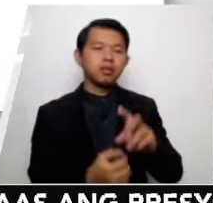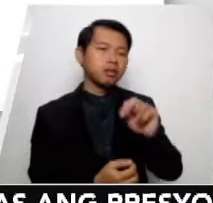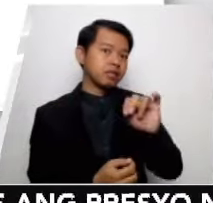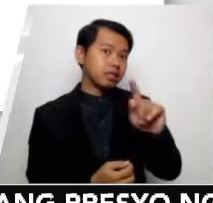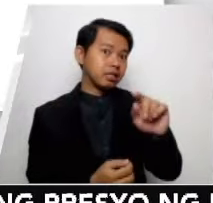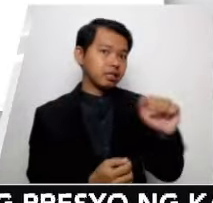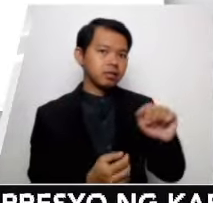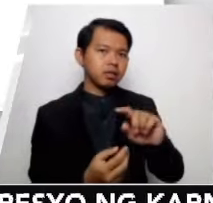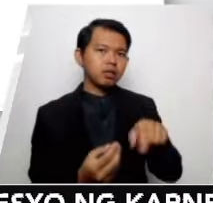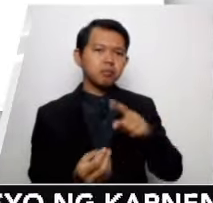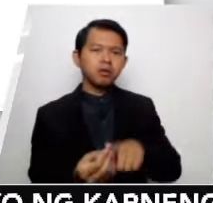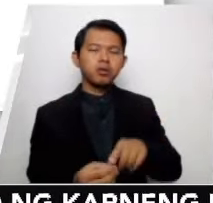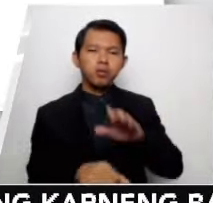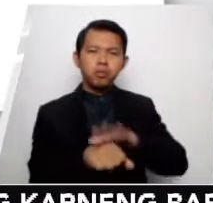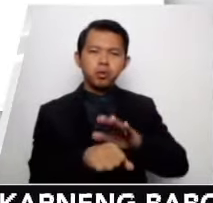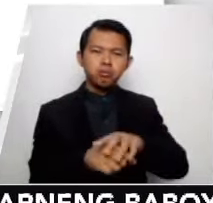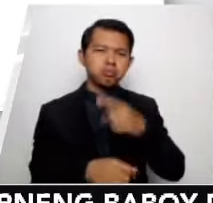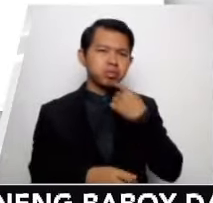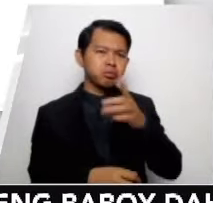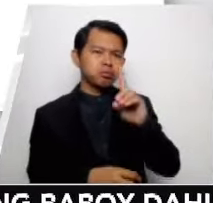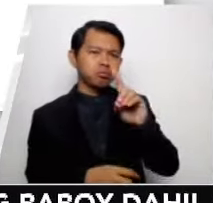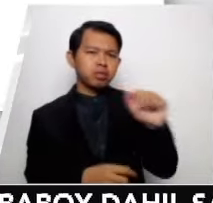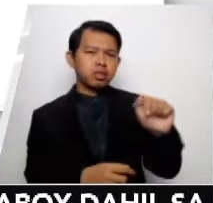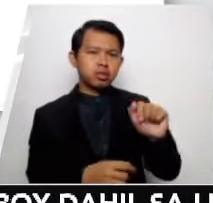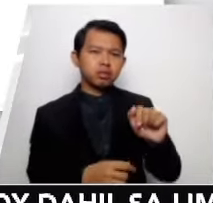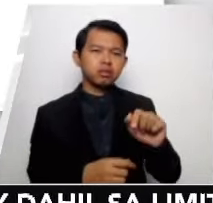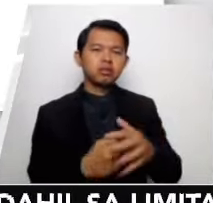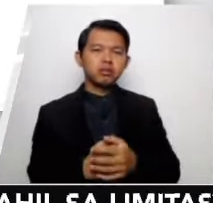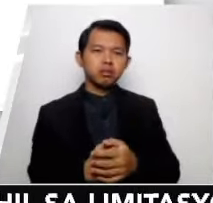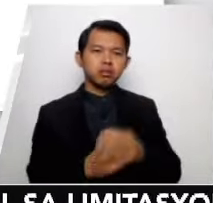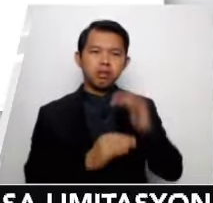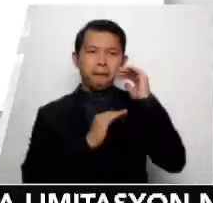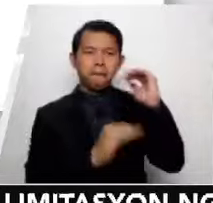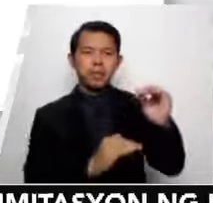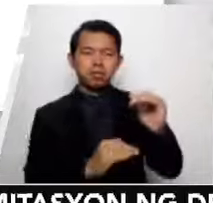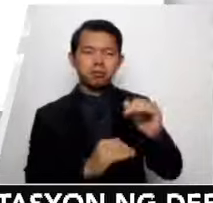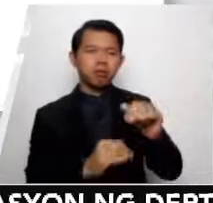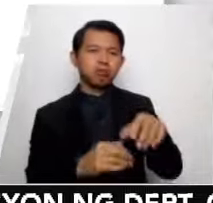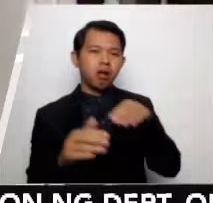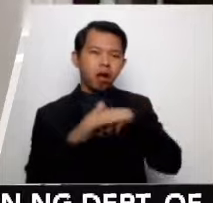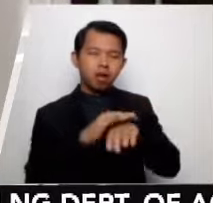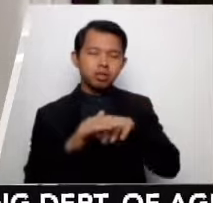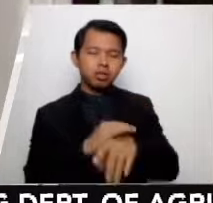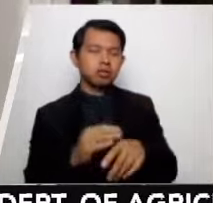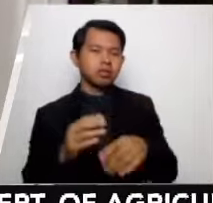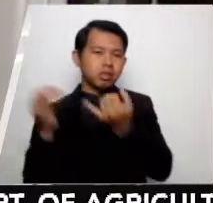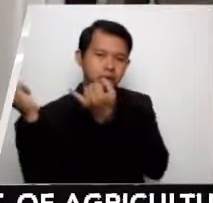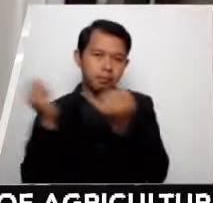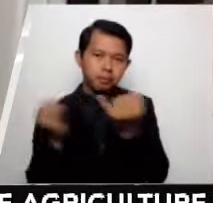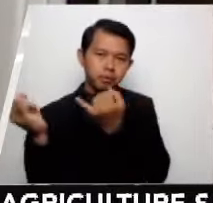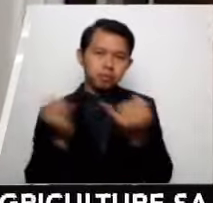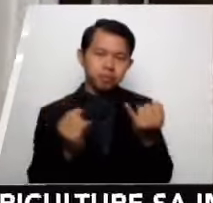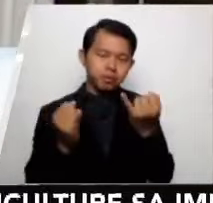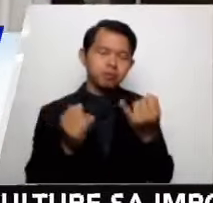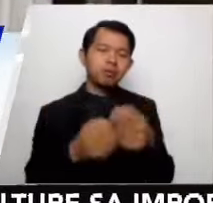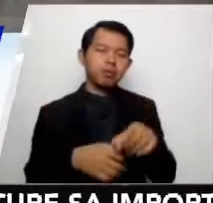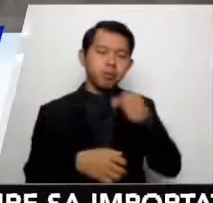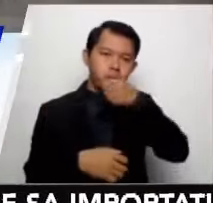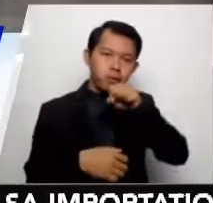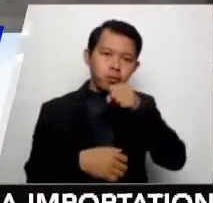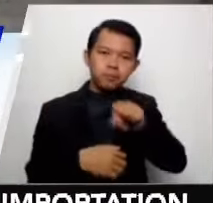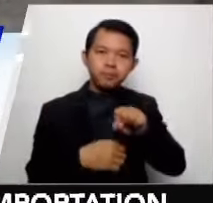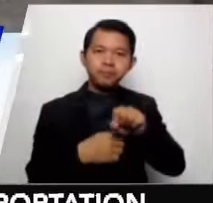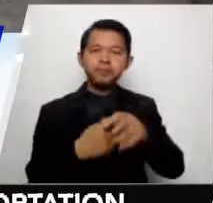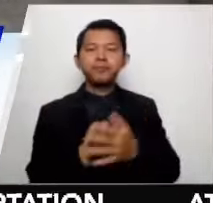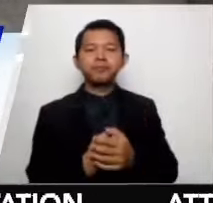ng DA na naglilimita sa minimum access volume o yung dami ng inaangkat na baboy. Sa utos ng DA, itinakda sa